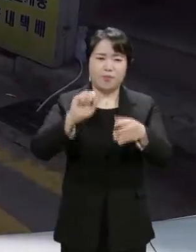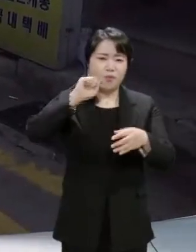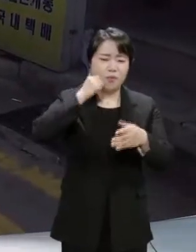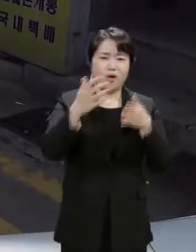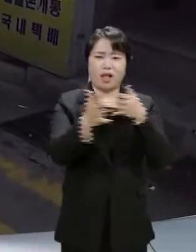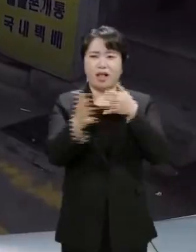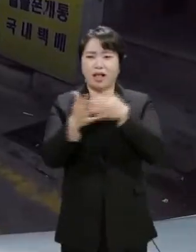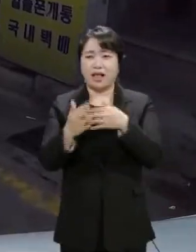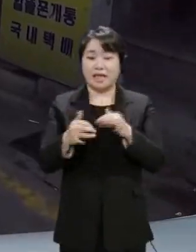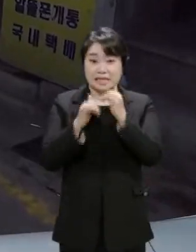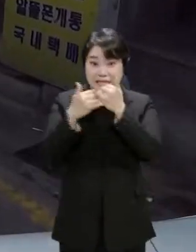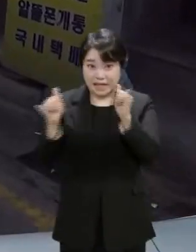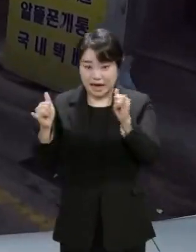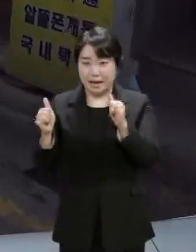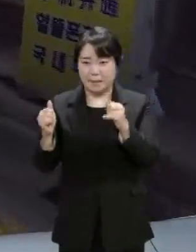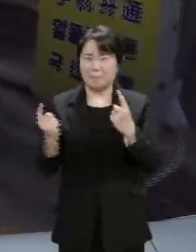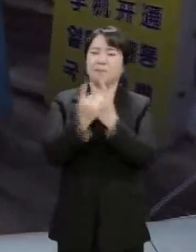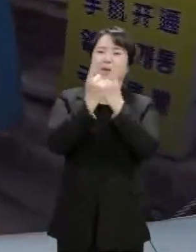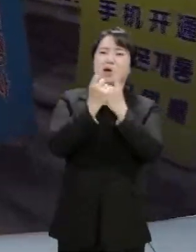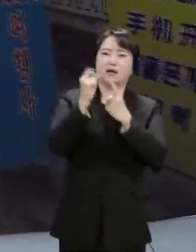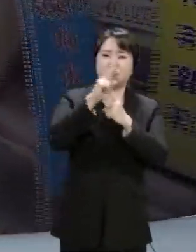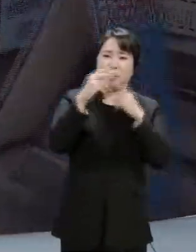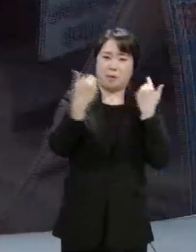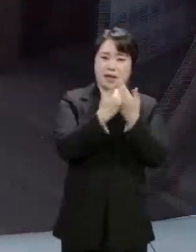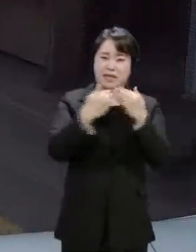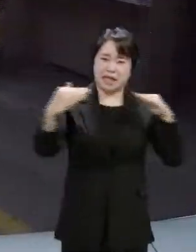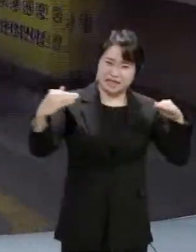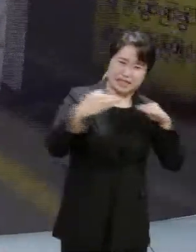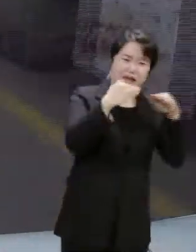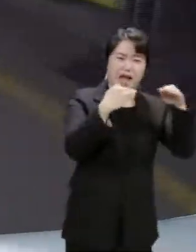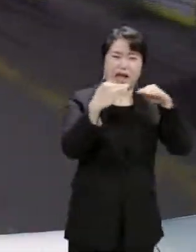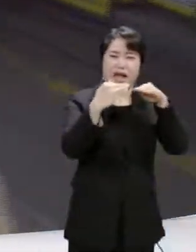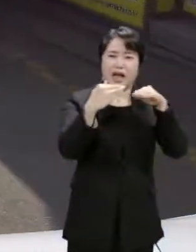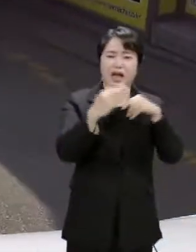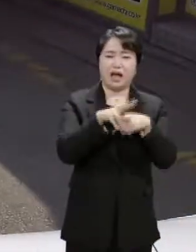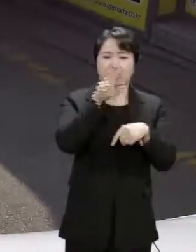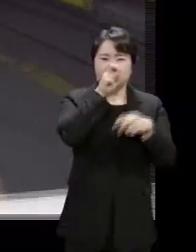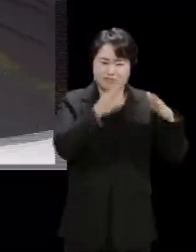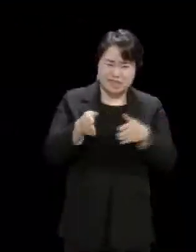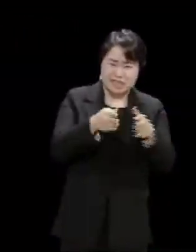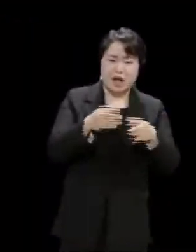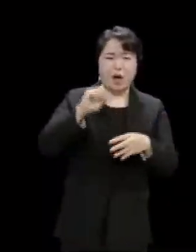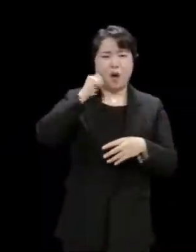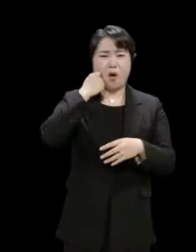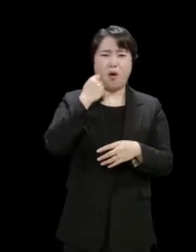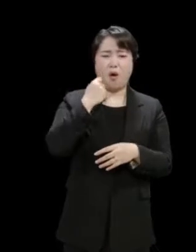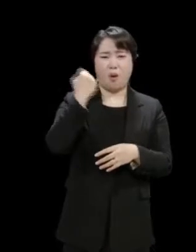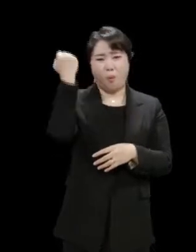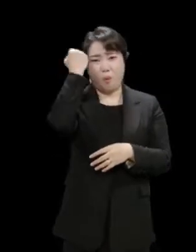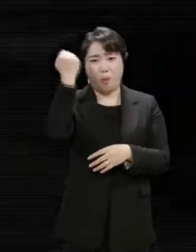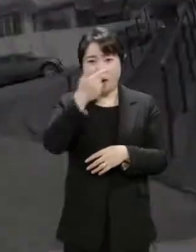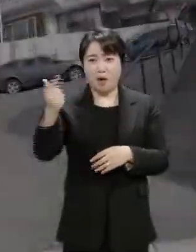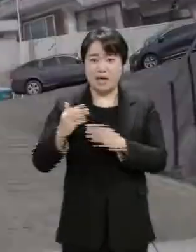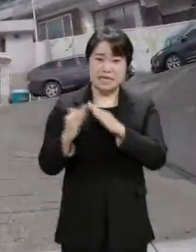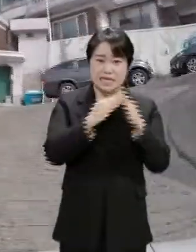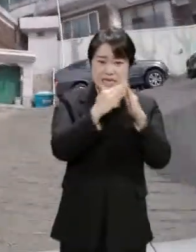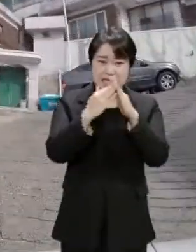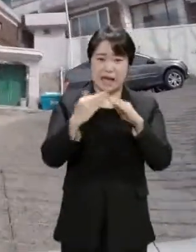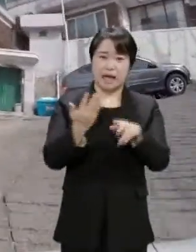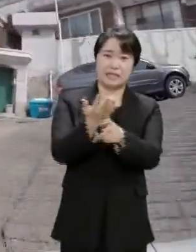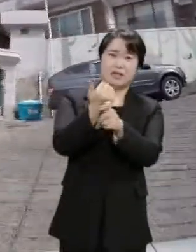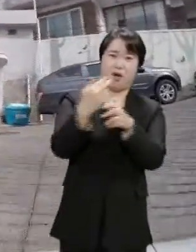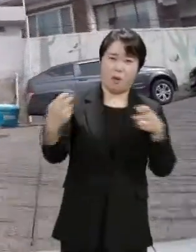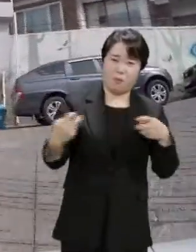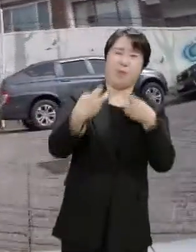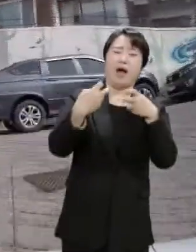길마다 사람은 물론 오토바이에 반대로 오는 차량으로 좁디좁은 도로는 엉망이 됩니다. 이사 차량에 마비되기